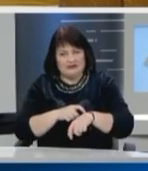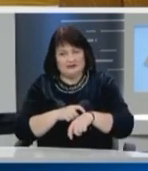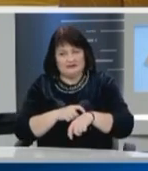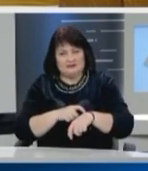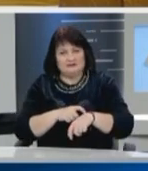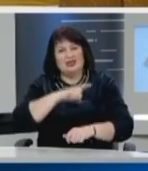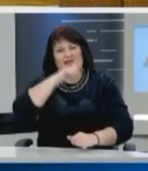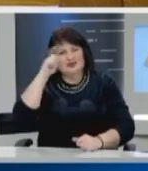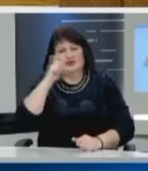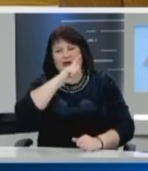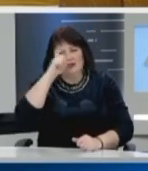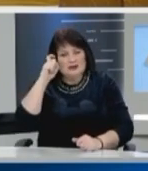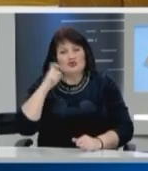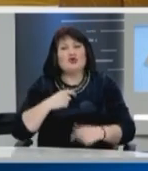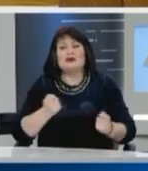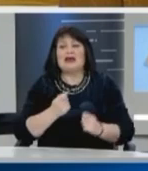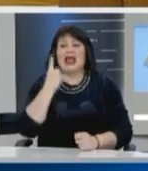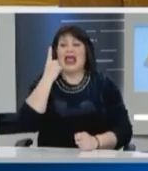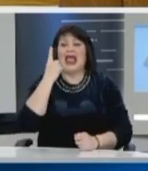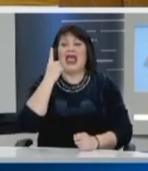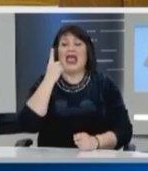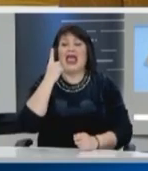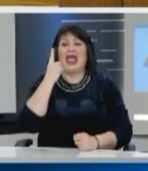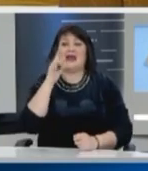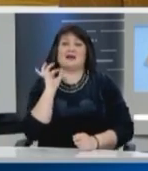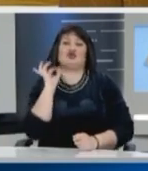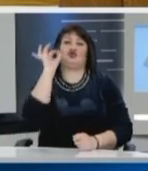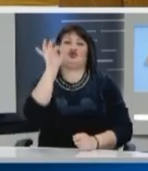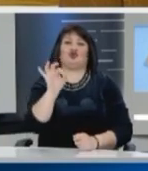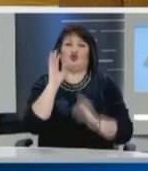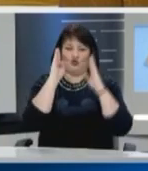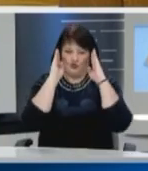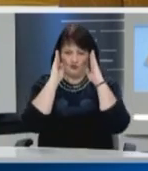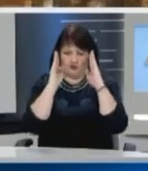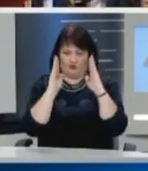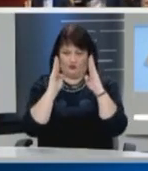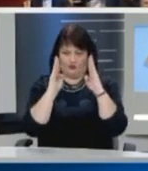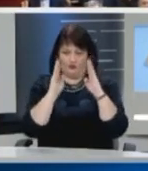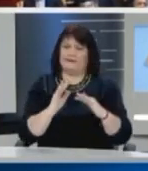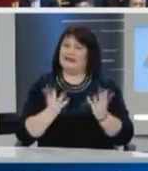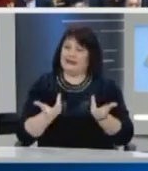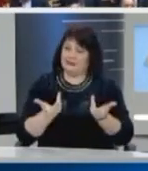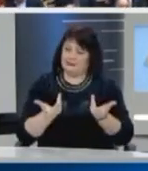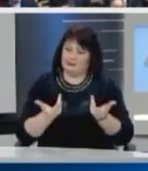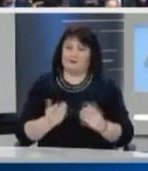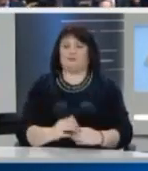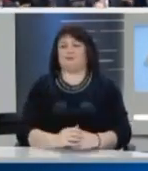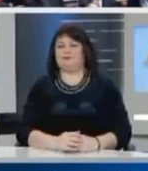πολύ μεγάλες δυσκολίες κινηθήκαμε με ένα και μοναδικό στόχο, με ένα και μοναδικό γνώμονα.